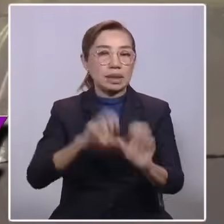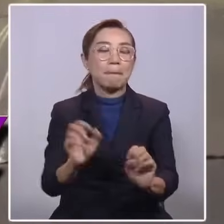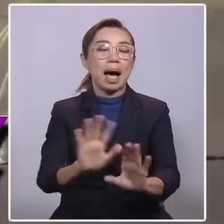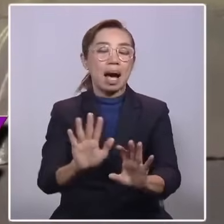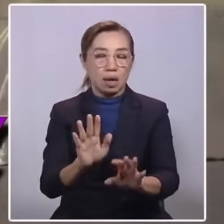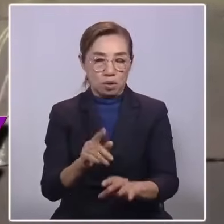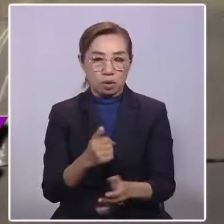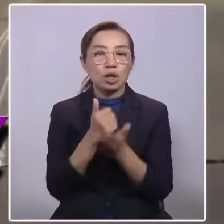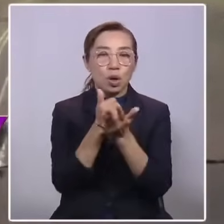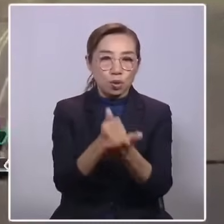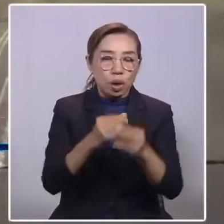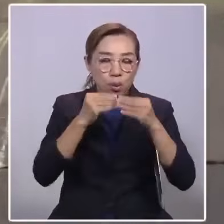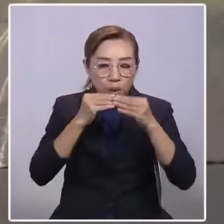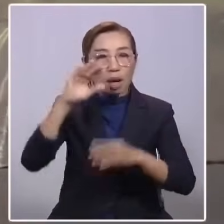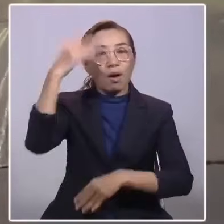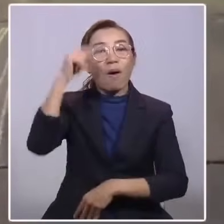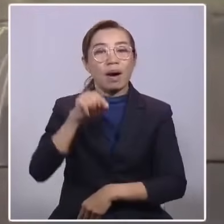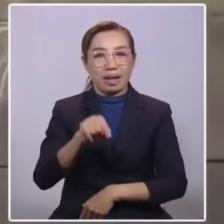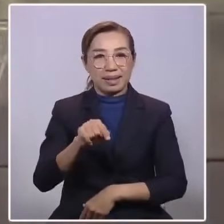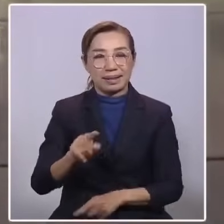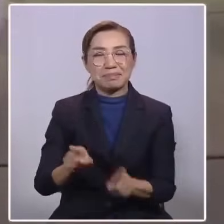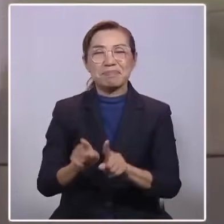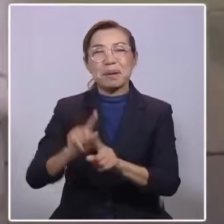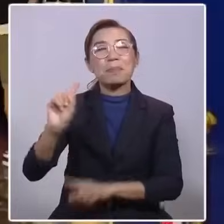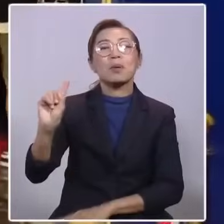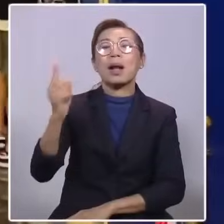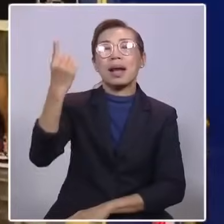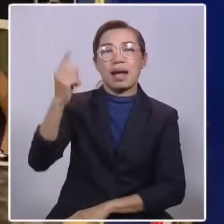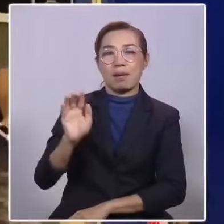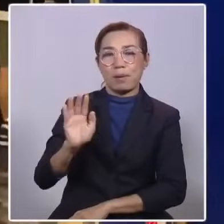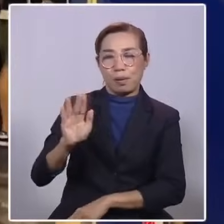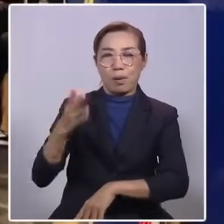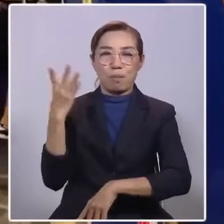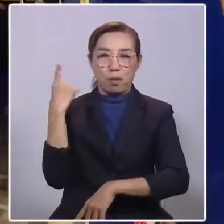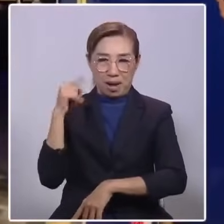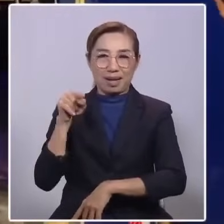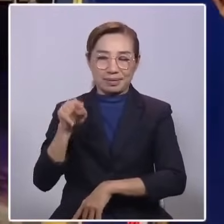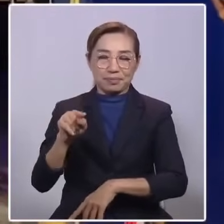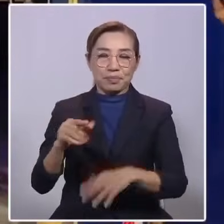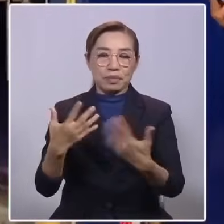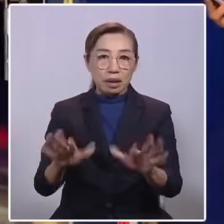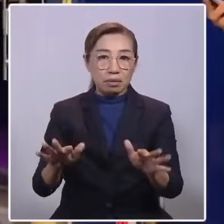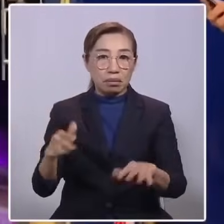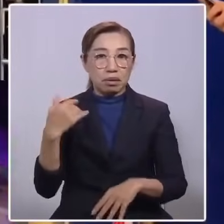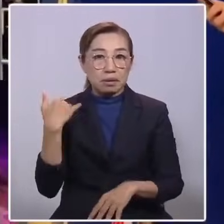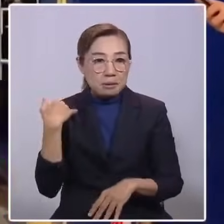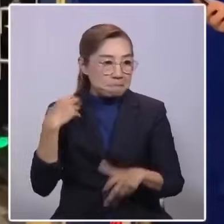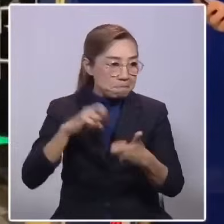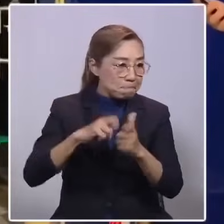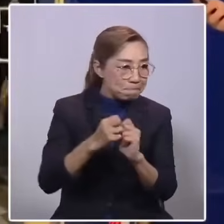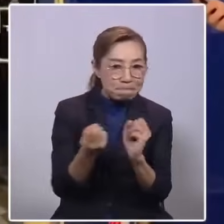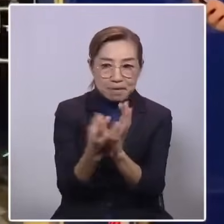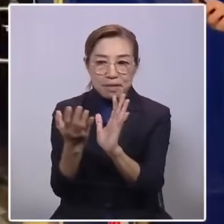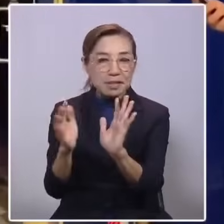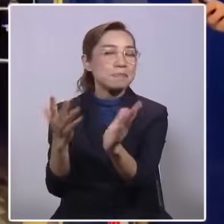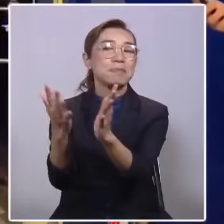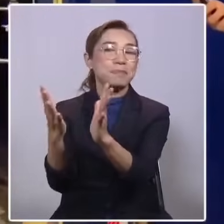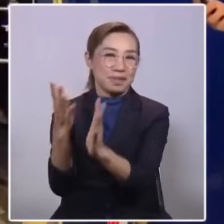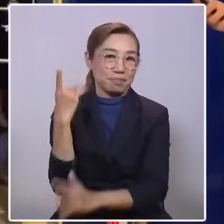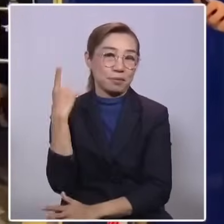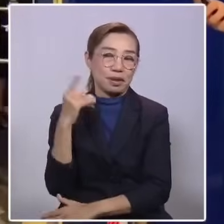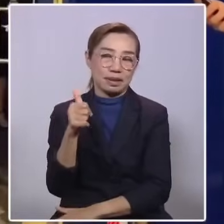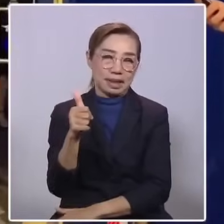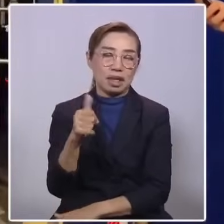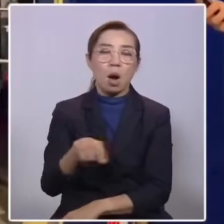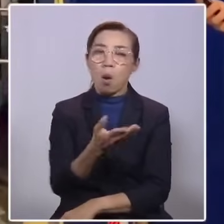อ่ะก็เรียกว่าเป็นวันแรกที่คึกคักนะคะแต่ว่าจากที่รายงานข่าวเข้ามายังไม่มีเหตุอะไรน่ากังวลนะคะก็